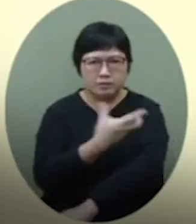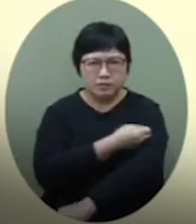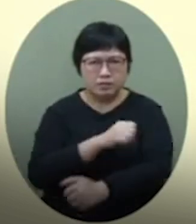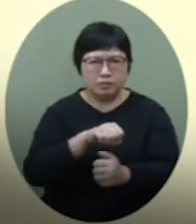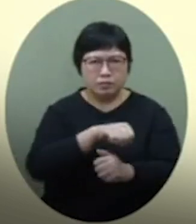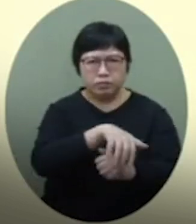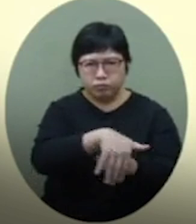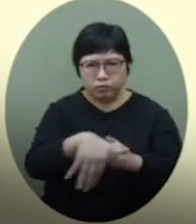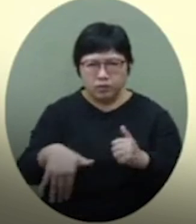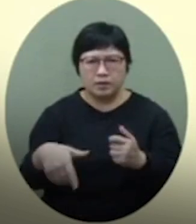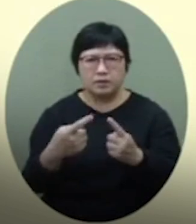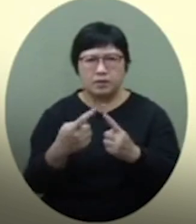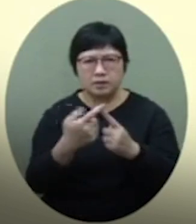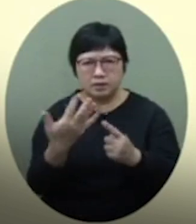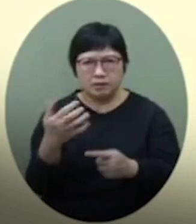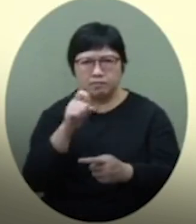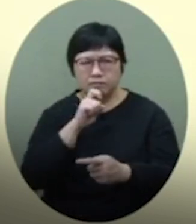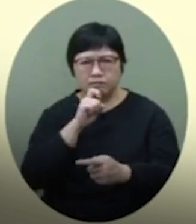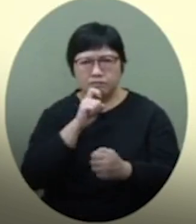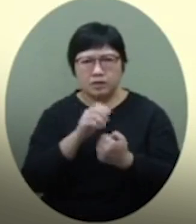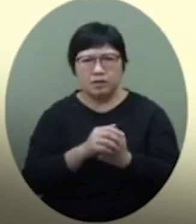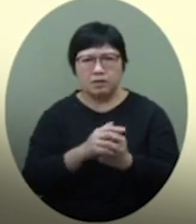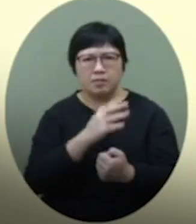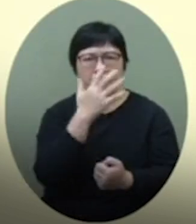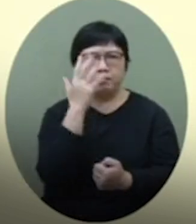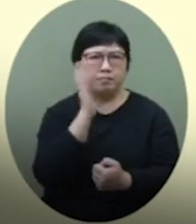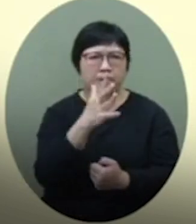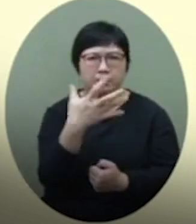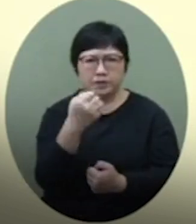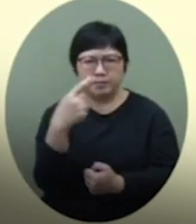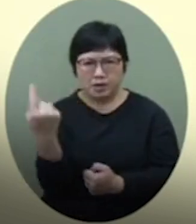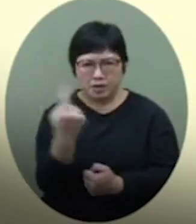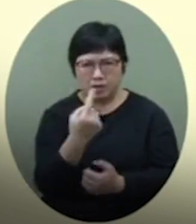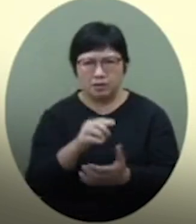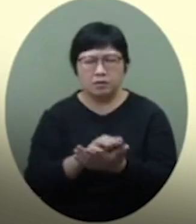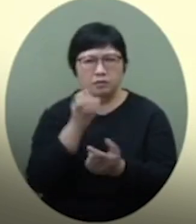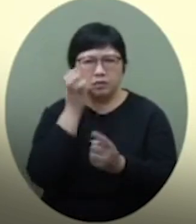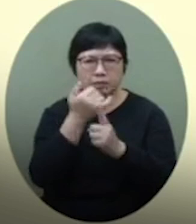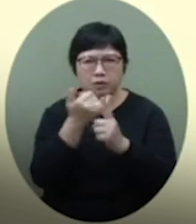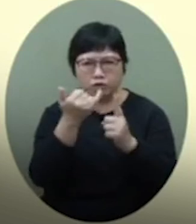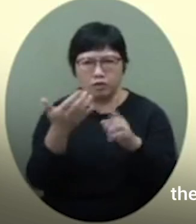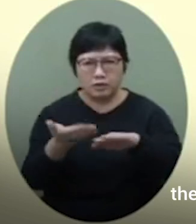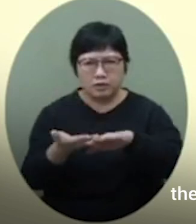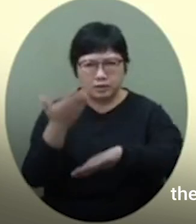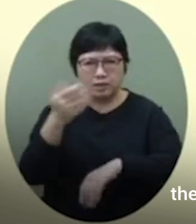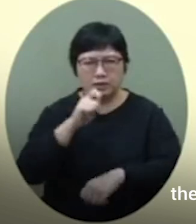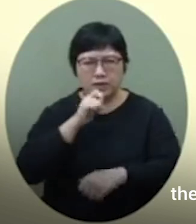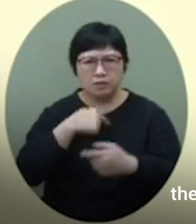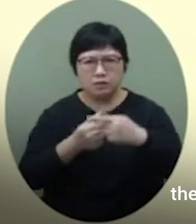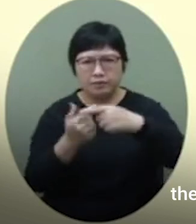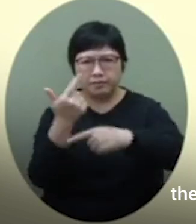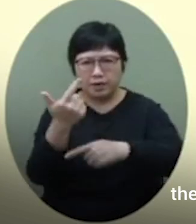盖人口咧，基本上都超过550万人，即系话咧16岁以上嘅人口咧超过80%